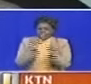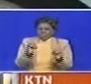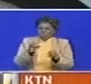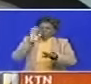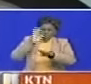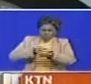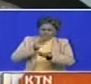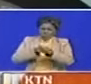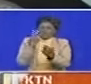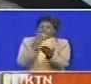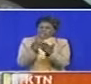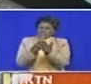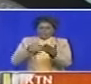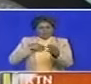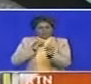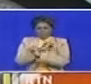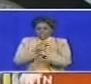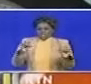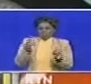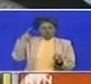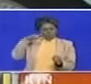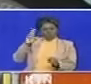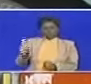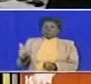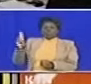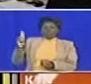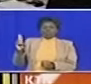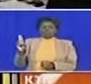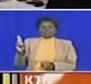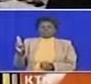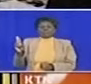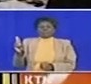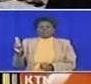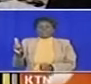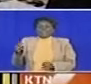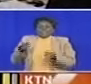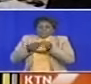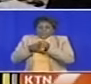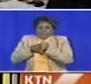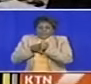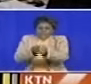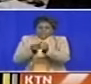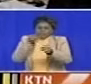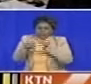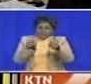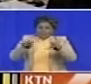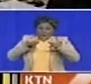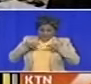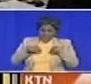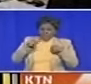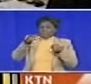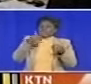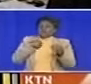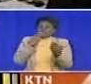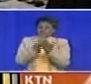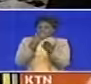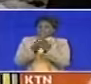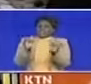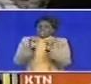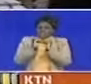evidence, to stand trial of President Uhuru Kenyatta. Kwa kiongozi wa mashtaka kukiri kwamba ushahidi dhidi ya mshtakiwa au